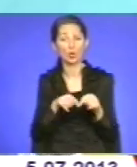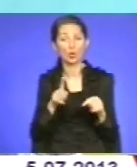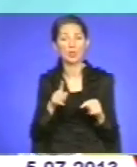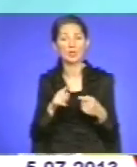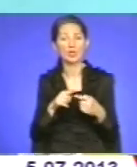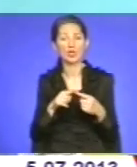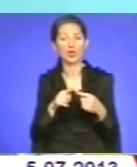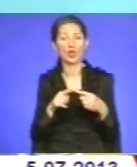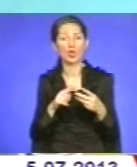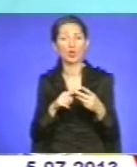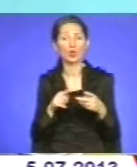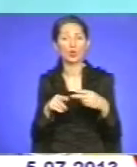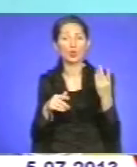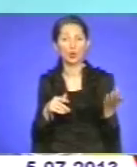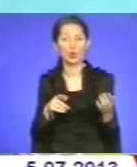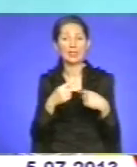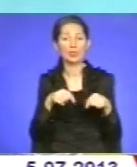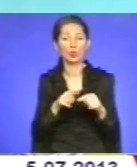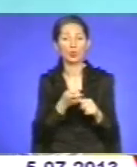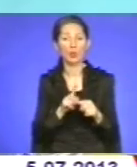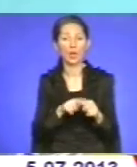– структура, яка покликана